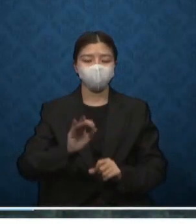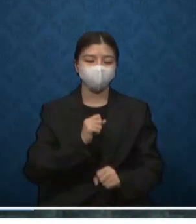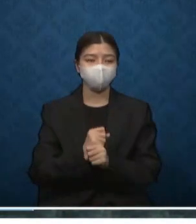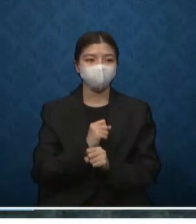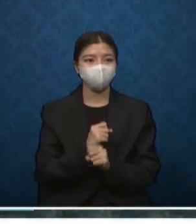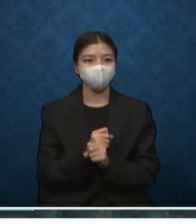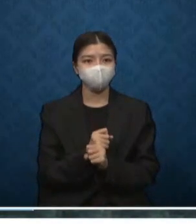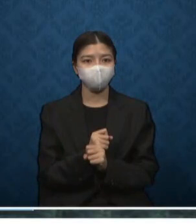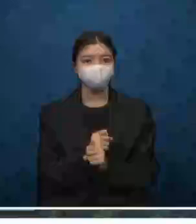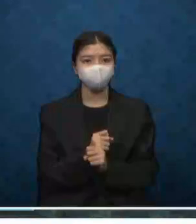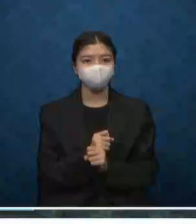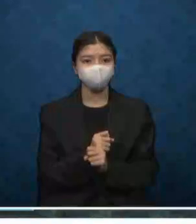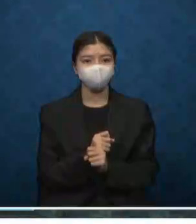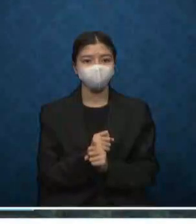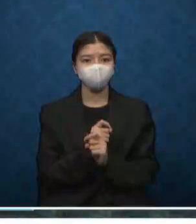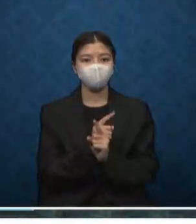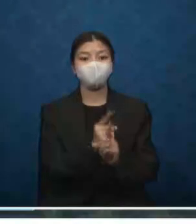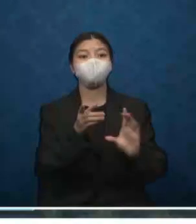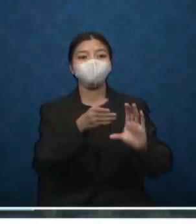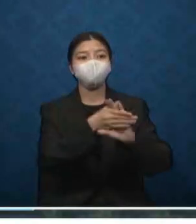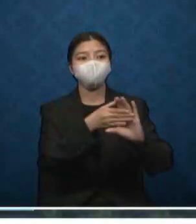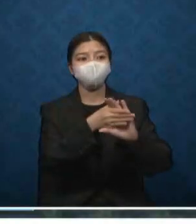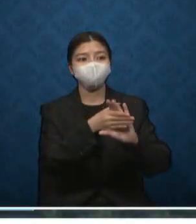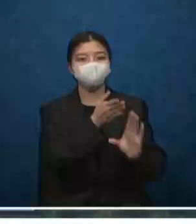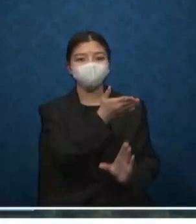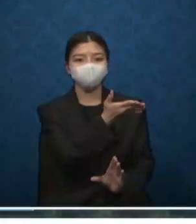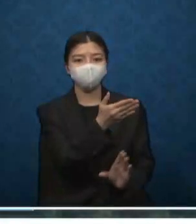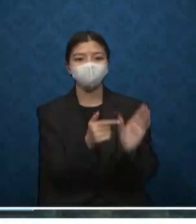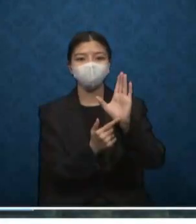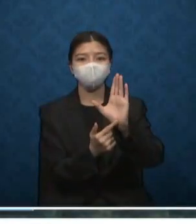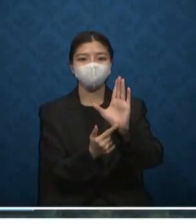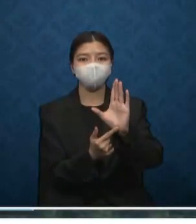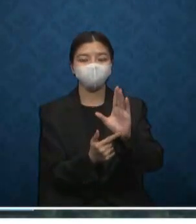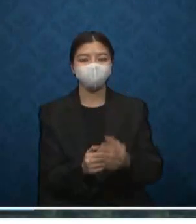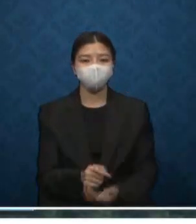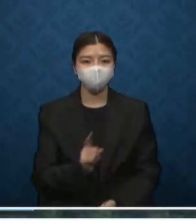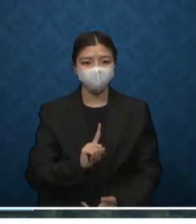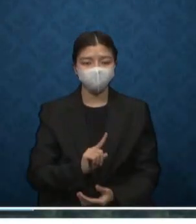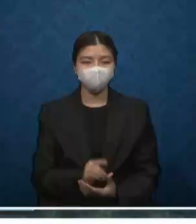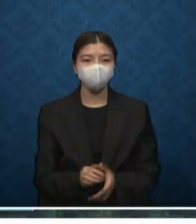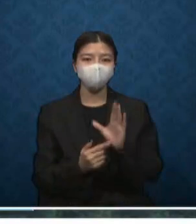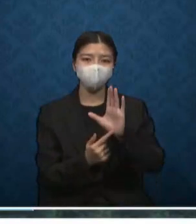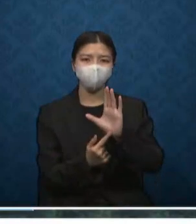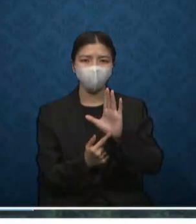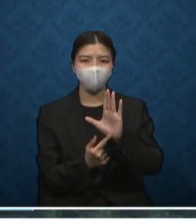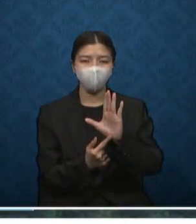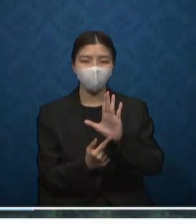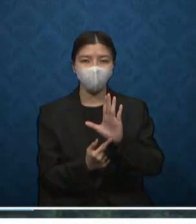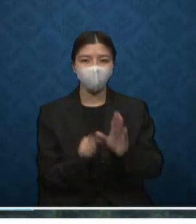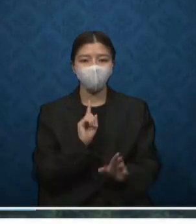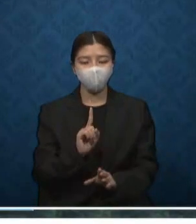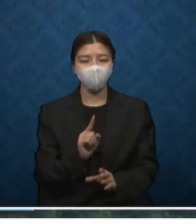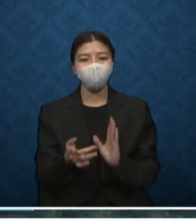บนแผ่นฉายนะครับยกตัวอย่างนะครับว่ามีโครงการอะไรบ้างที่เกี่ยวข้องกับสื่อสารมวลช